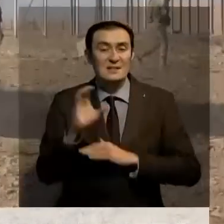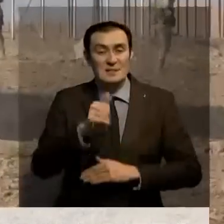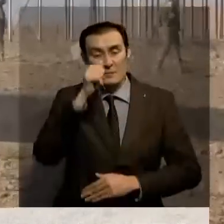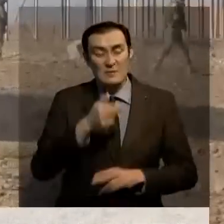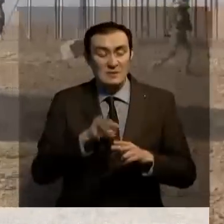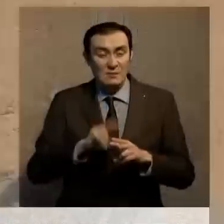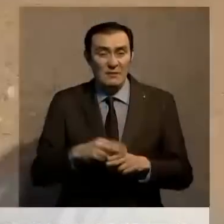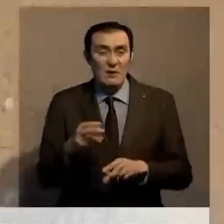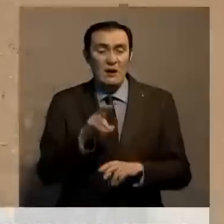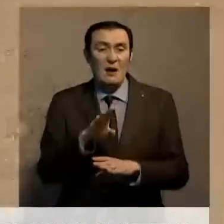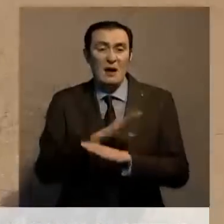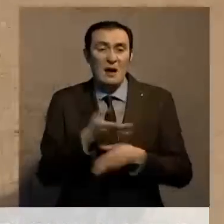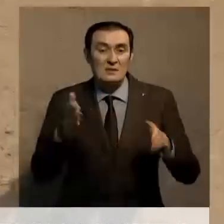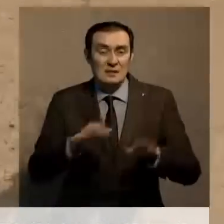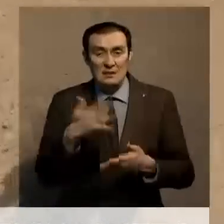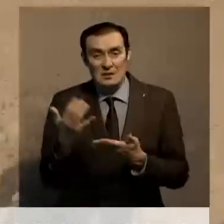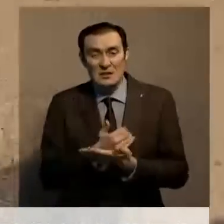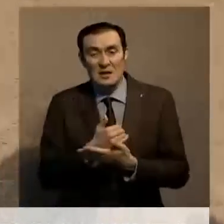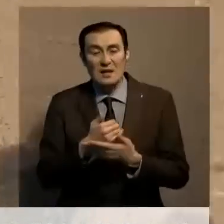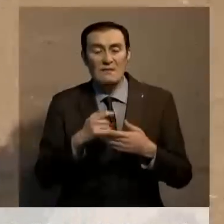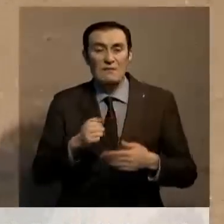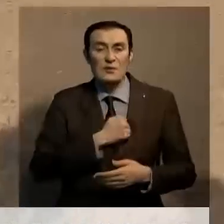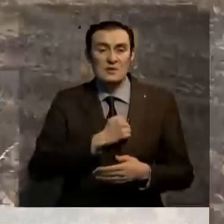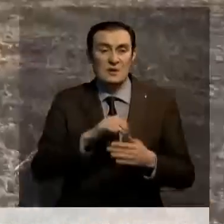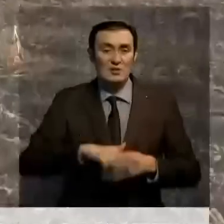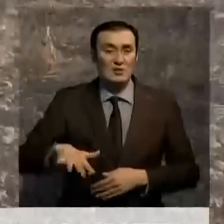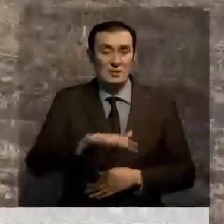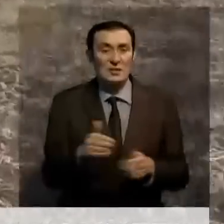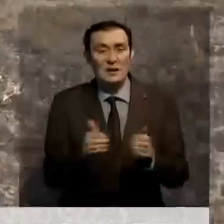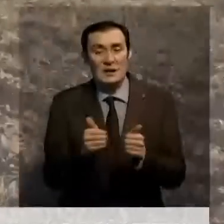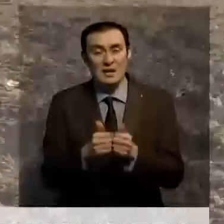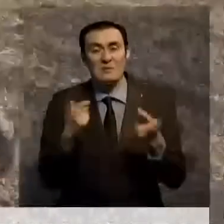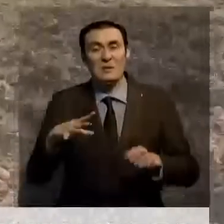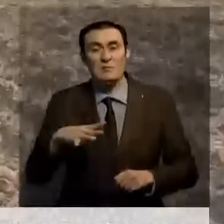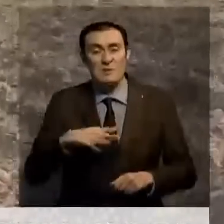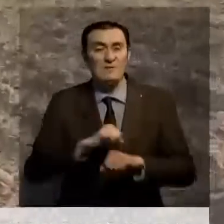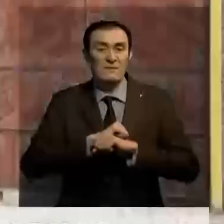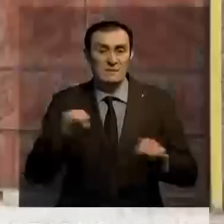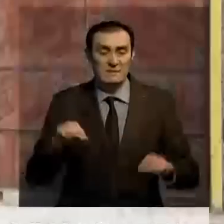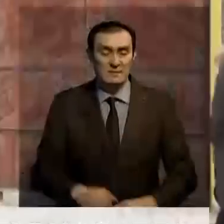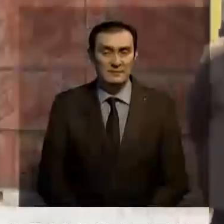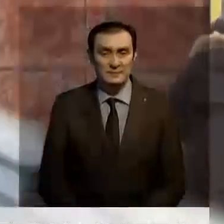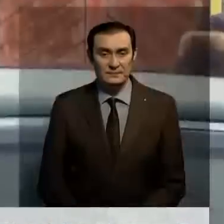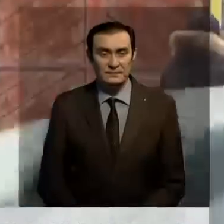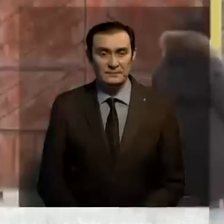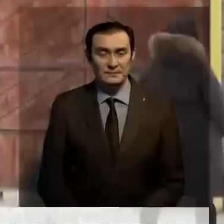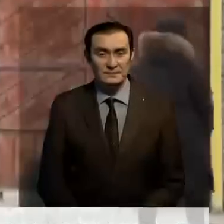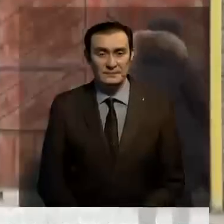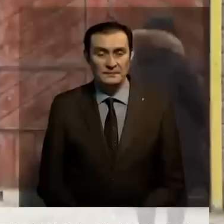года его останки обнаружили на технической территории воинской части, неподалеку, где произошел взрыв.